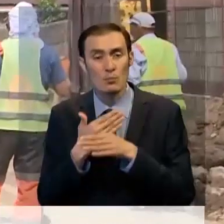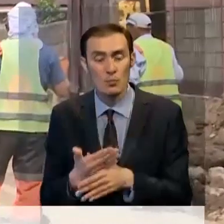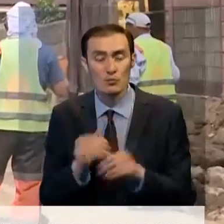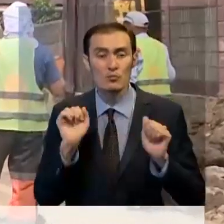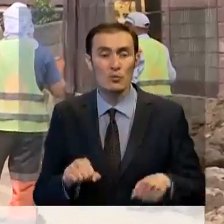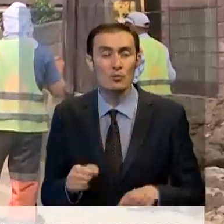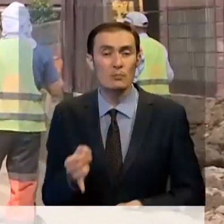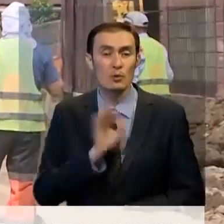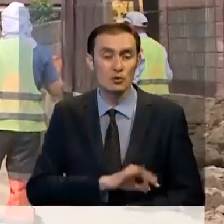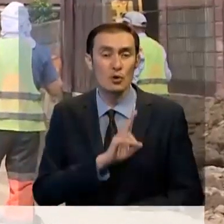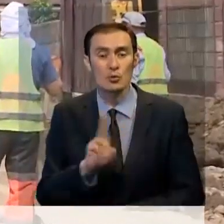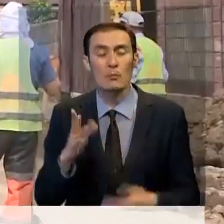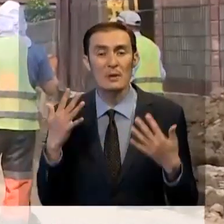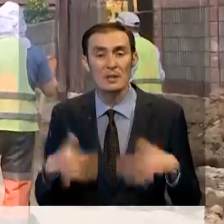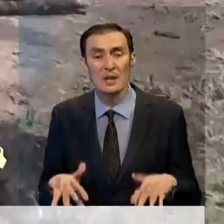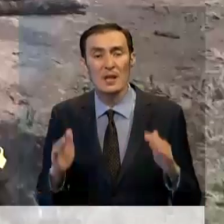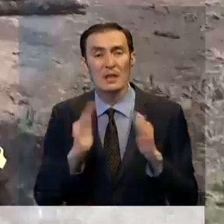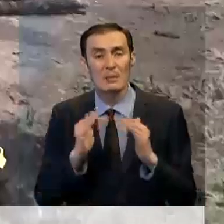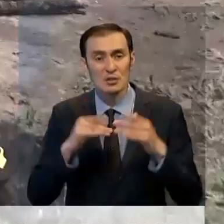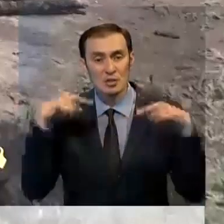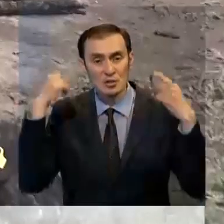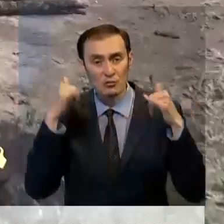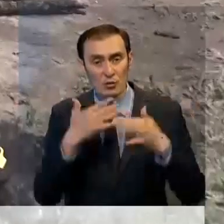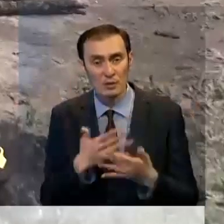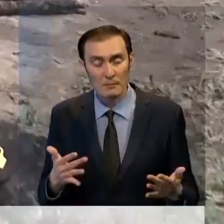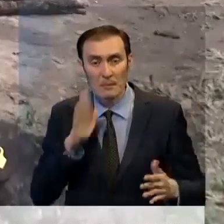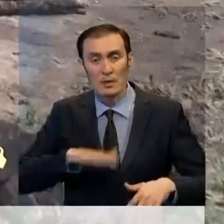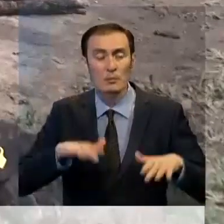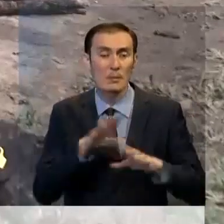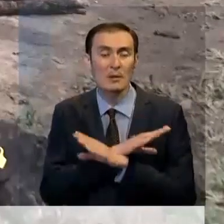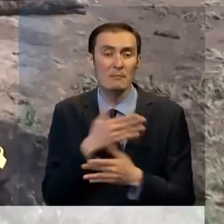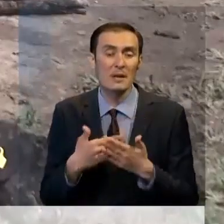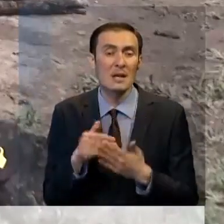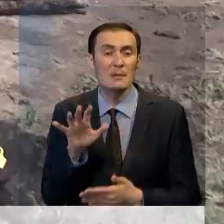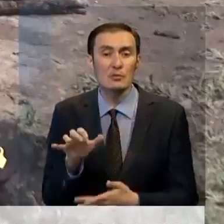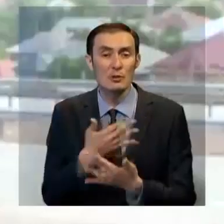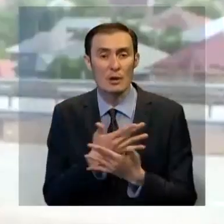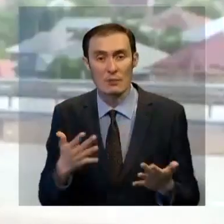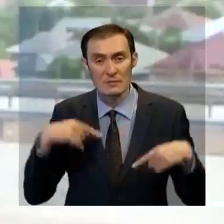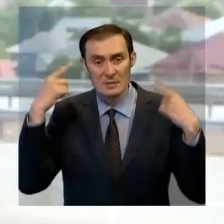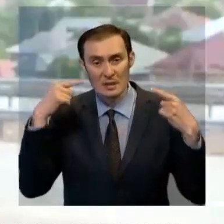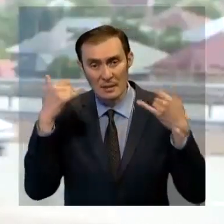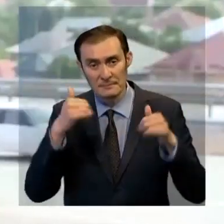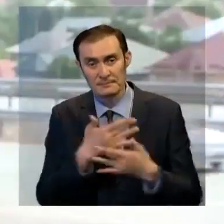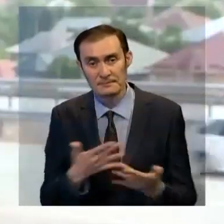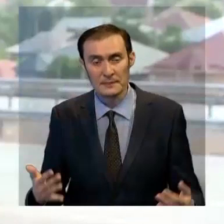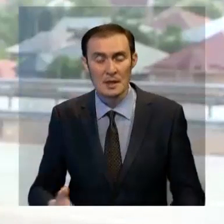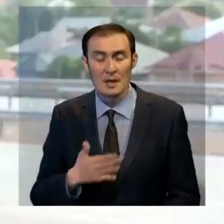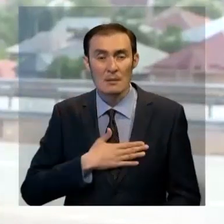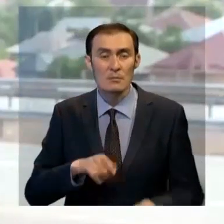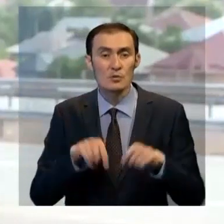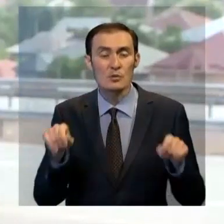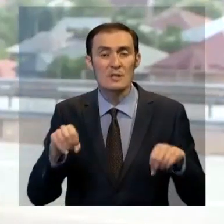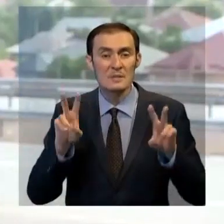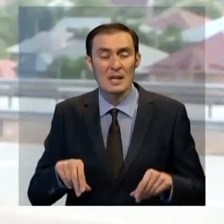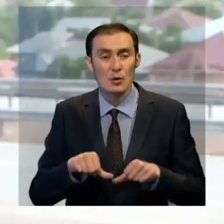могут рассчитывать и те, кто потерял домашних животных. Всего при потопе погибло порядка 500 голов скота. Мы создали